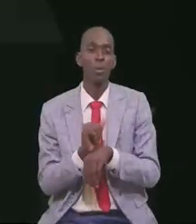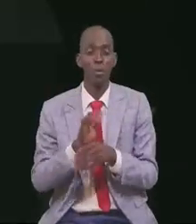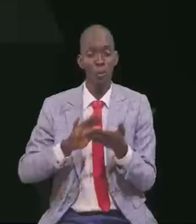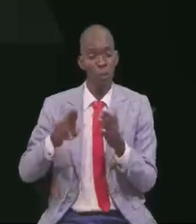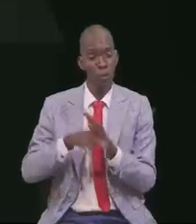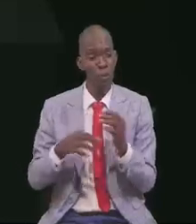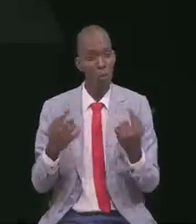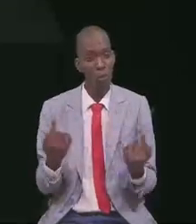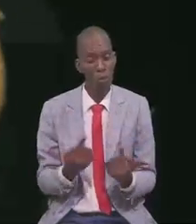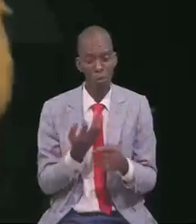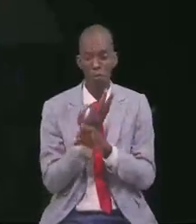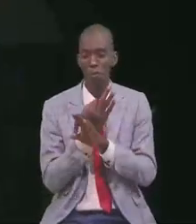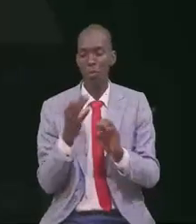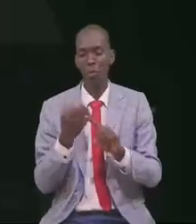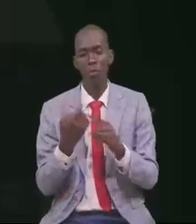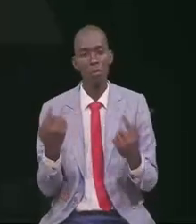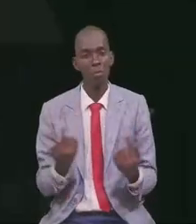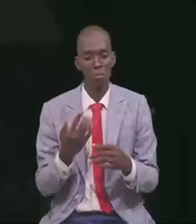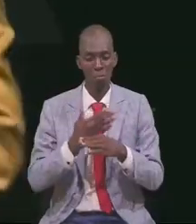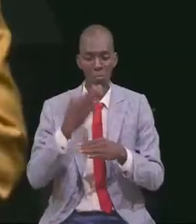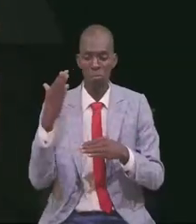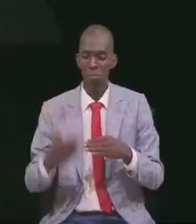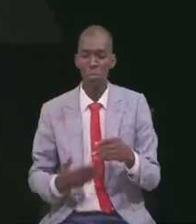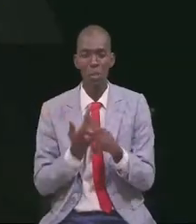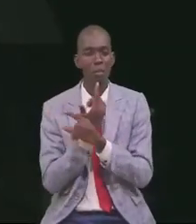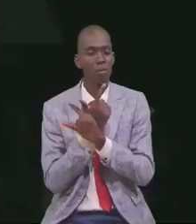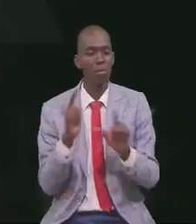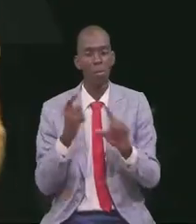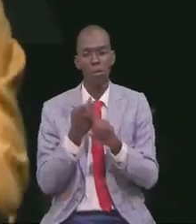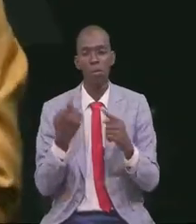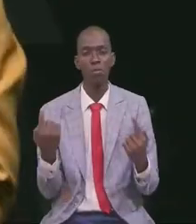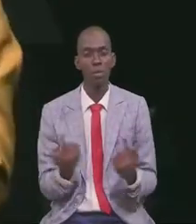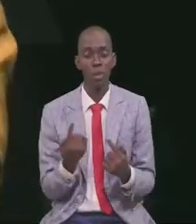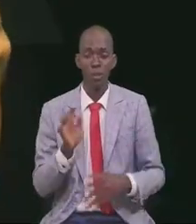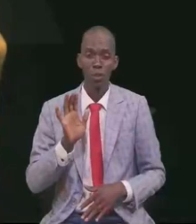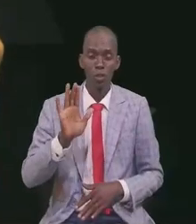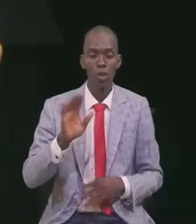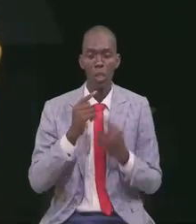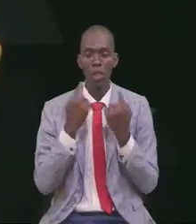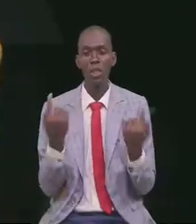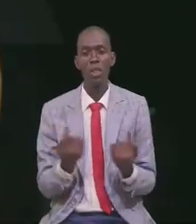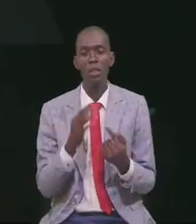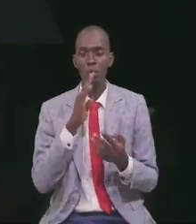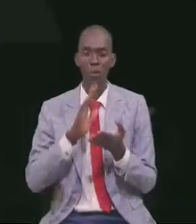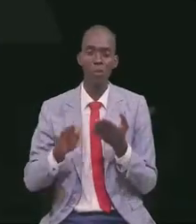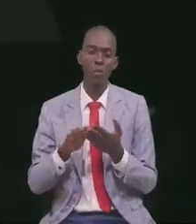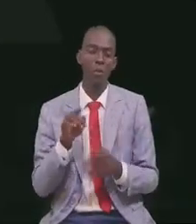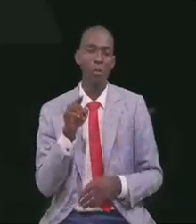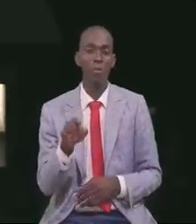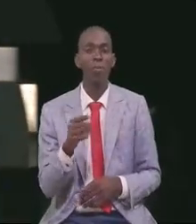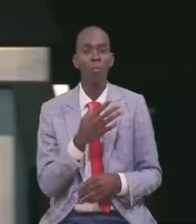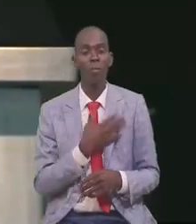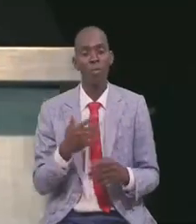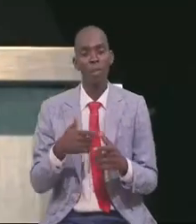péché, la libération totale du péché. Tes péchés te sont pardonnés. Ensuite,